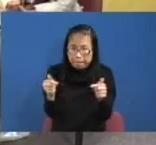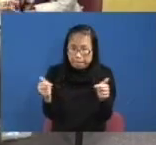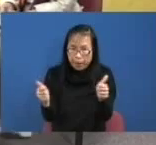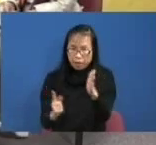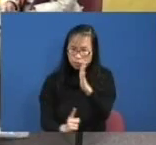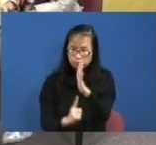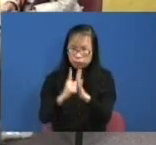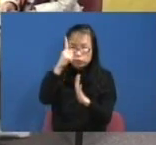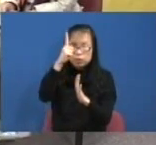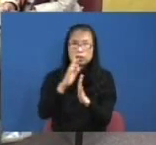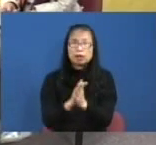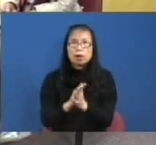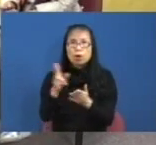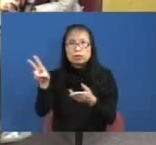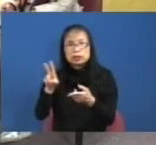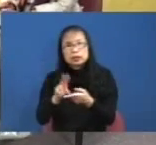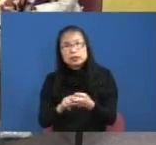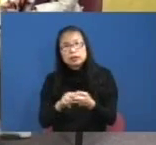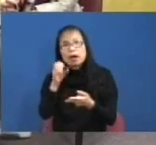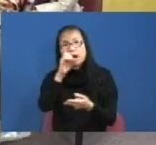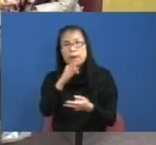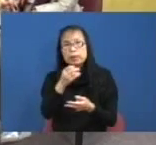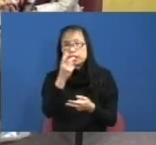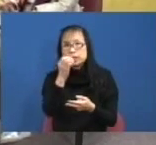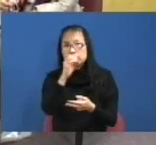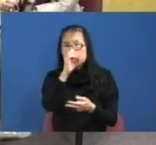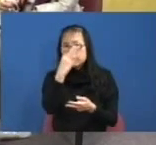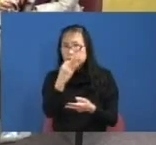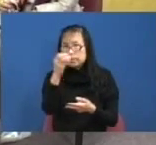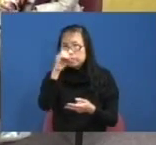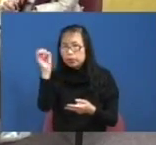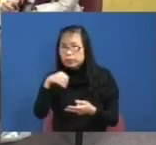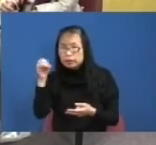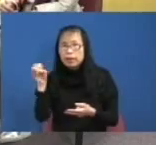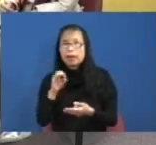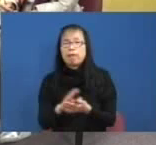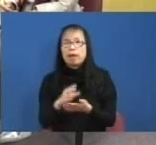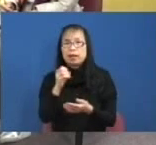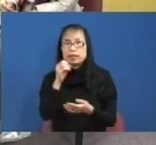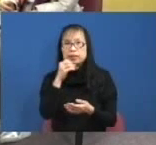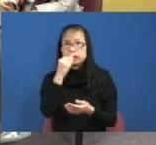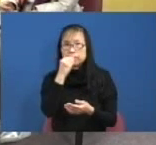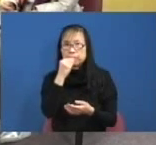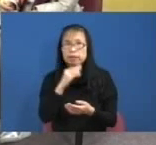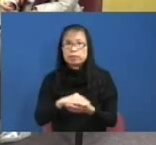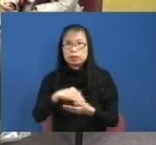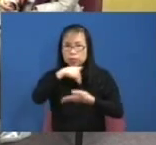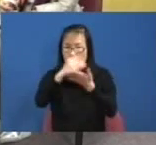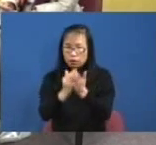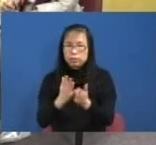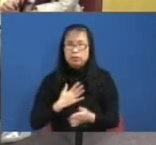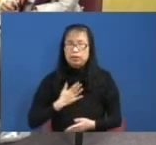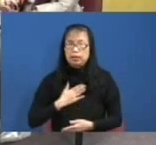好多，由2% 到3%到而家4.幾%，咁但係喺個食品類別嗰度咧，我哋就擔心